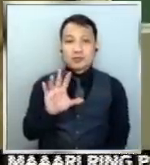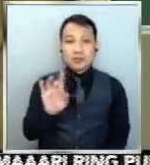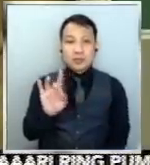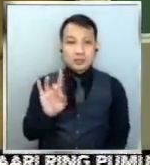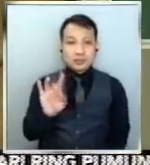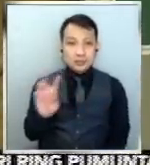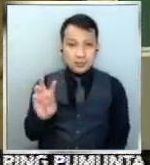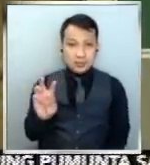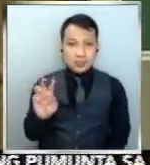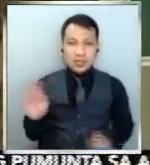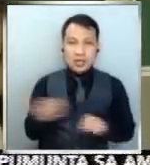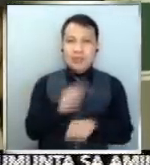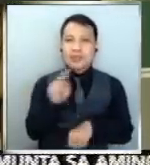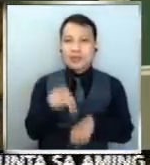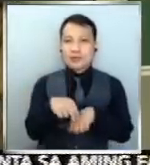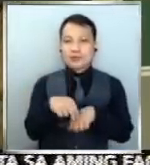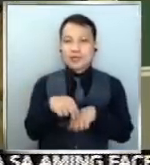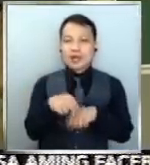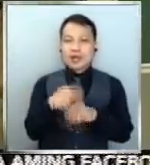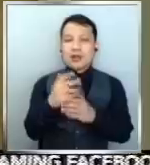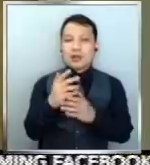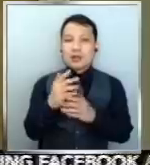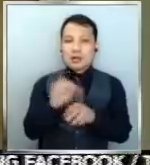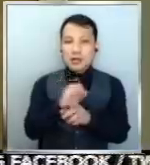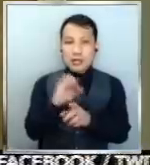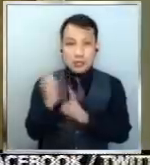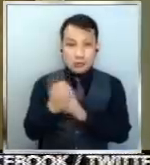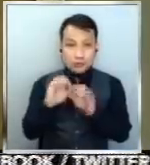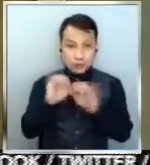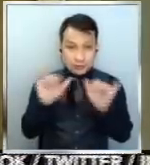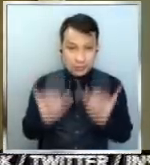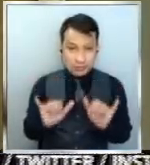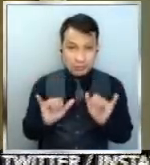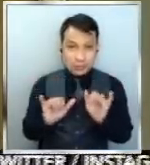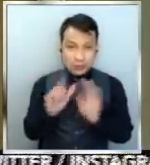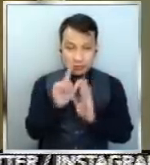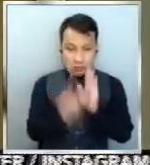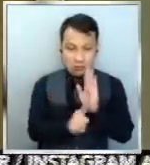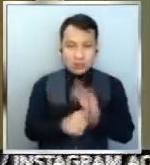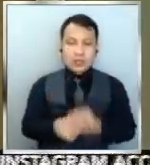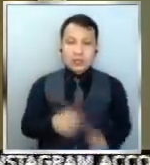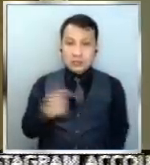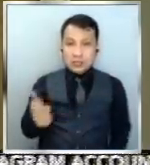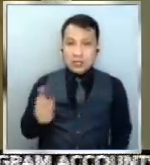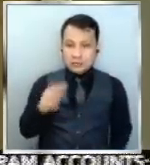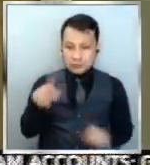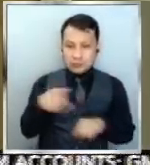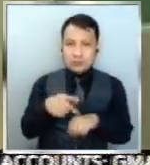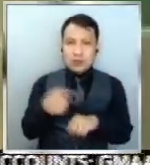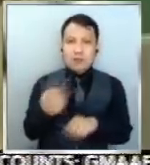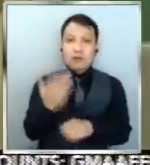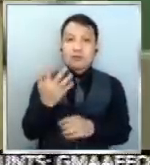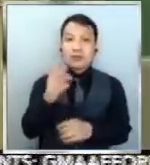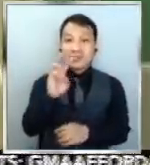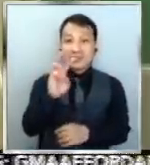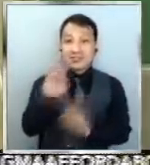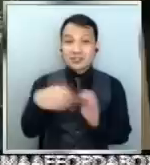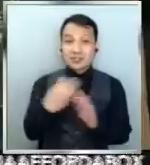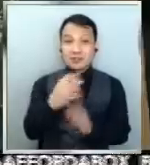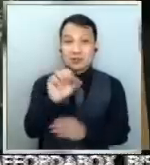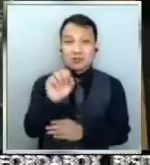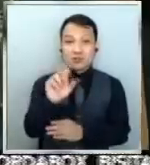National Integrated Protected System Act of 1998 at Forestry Code of the Philippines na may kulong na 6 hanggang 12